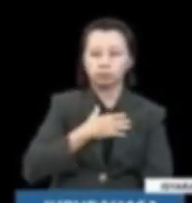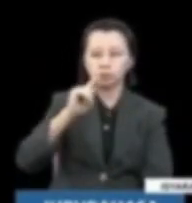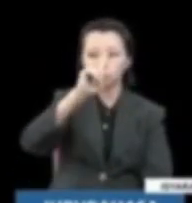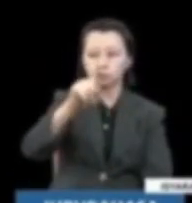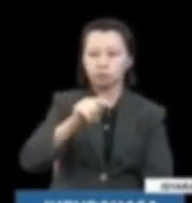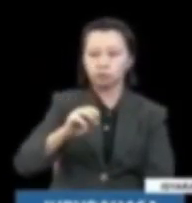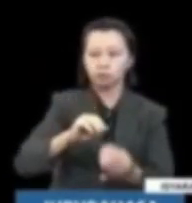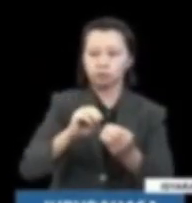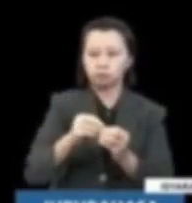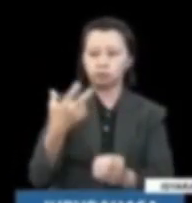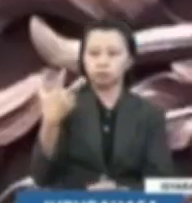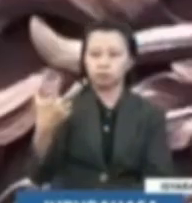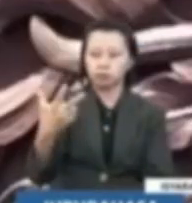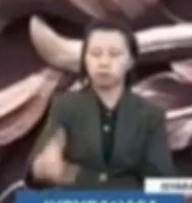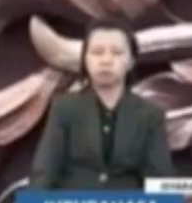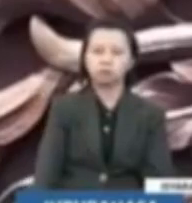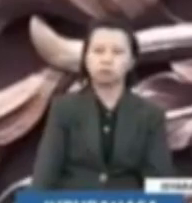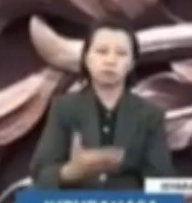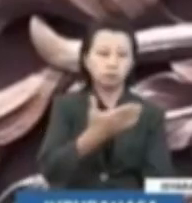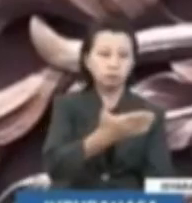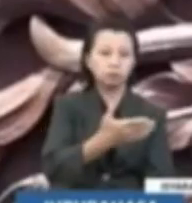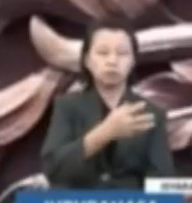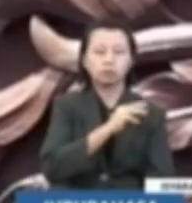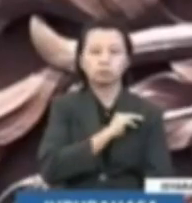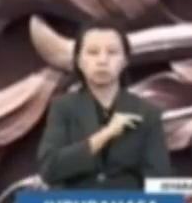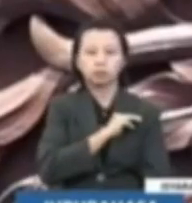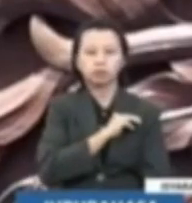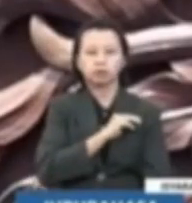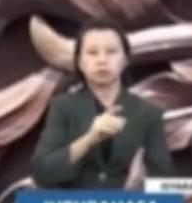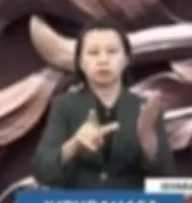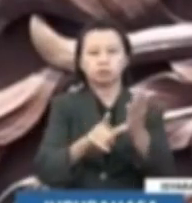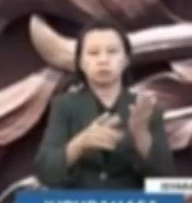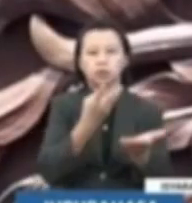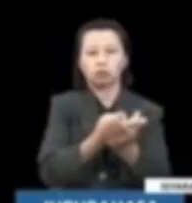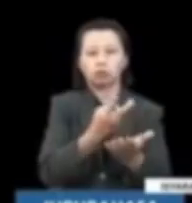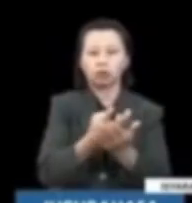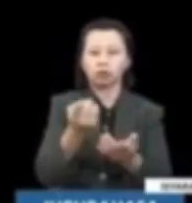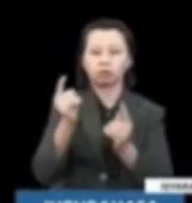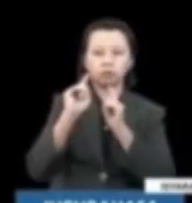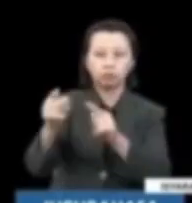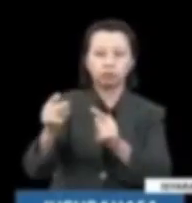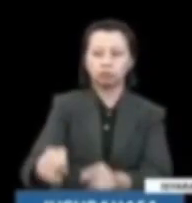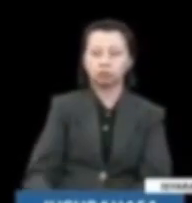nombor 3. Silakan Menteri Kewangan Timbalan jawab 3 minit.